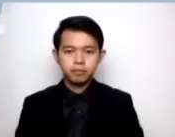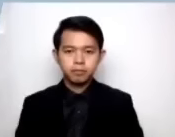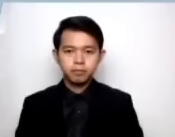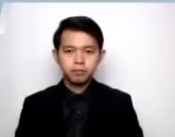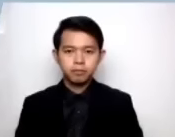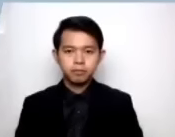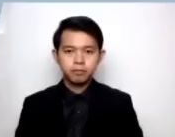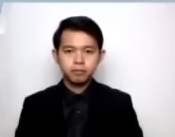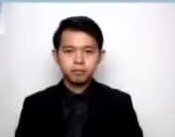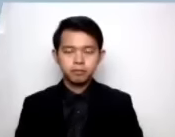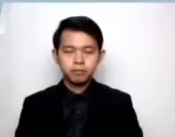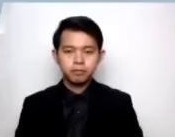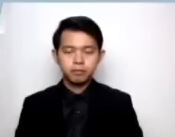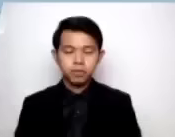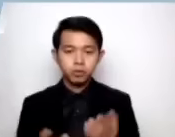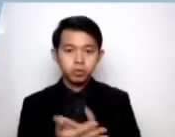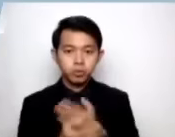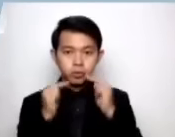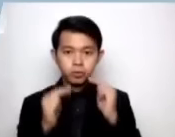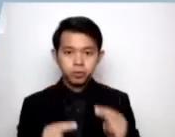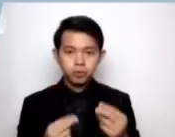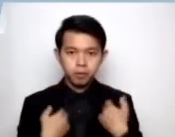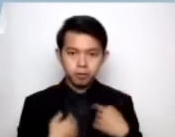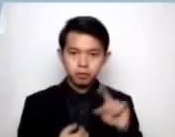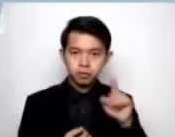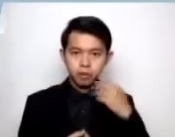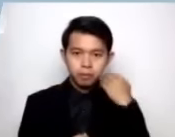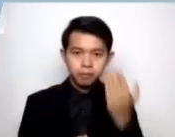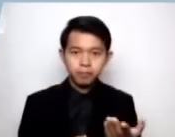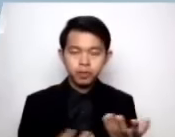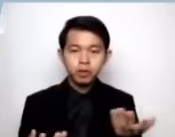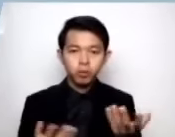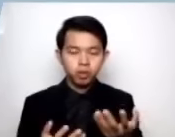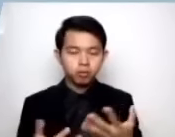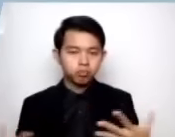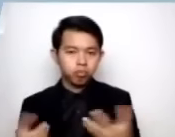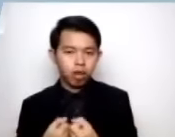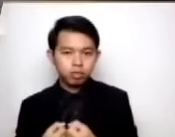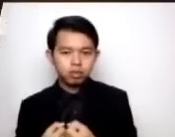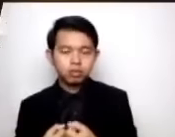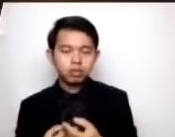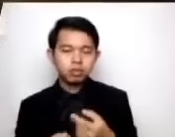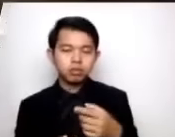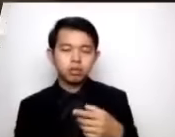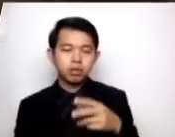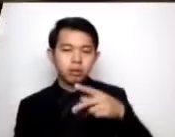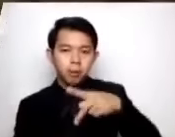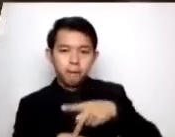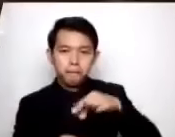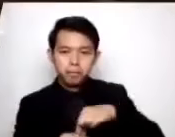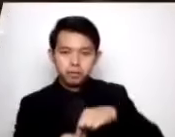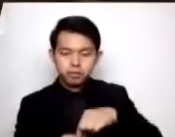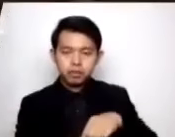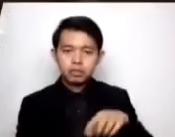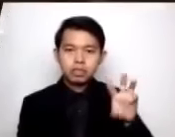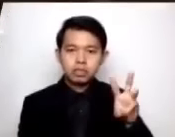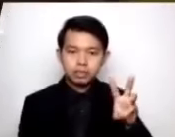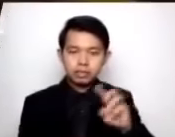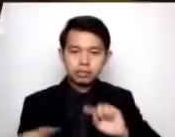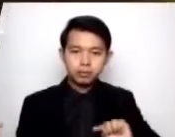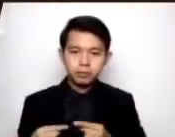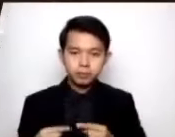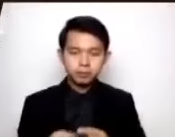Papasok ng balita, isa ang patay sa aksidente sa bahagi ng Skyway sa Parañaque. Animang sugatan. Sangkot sa aksidente ang isang